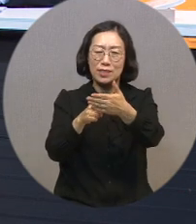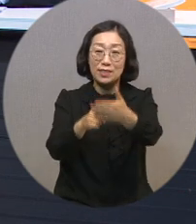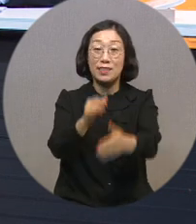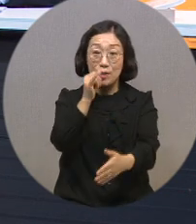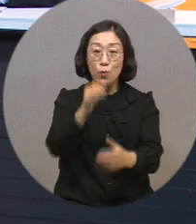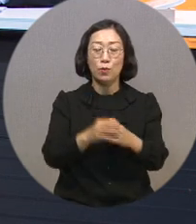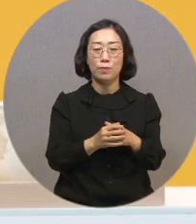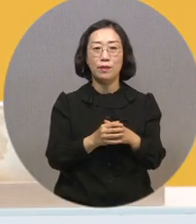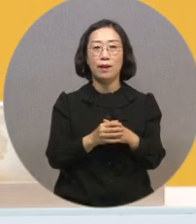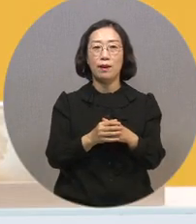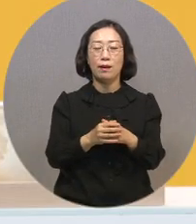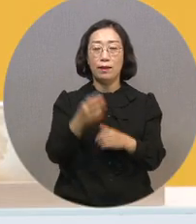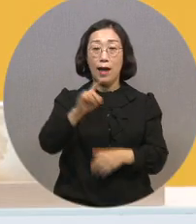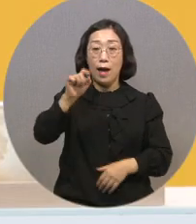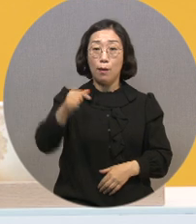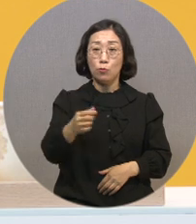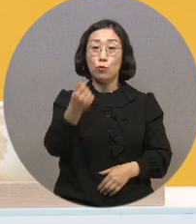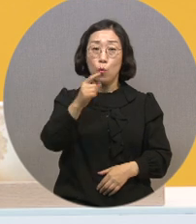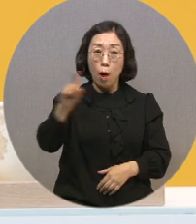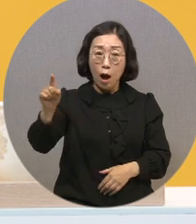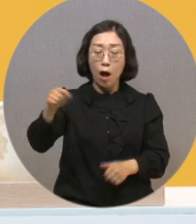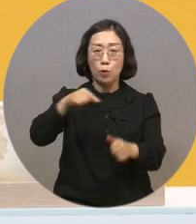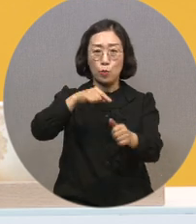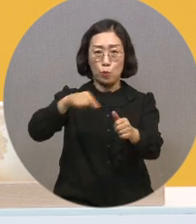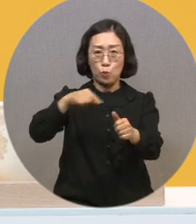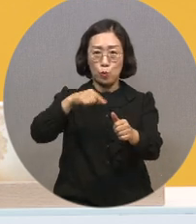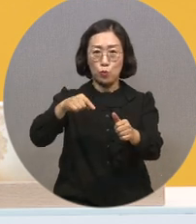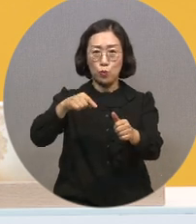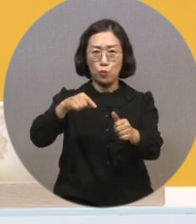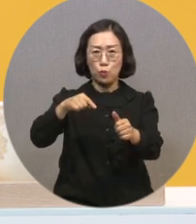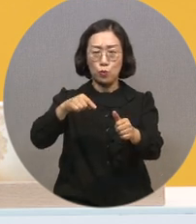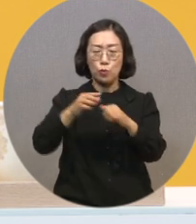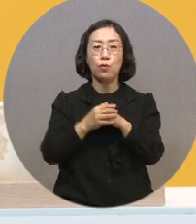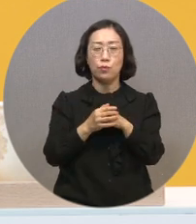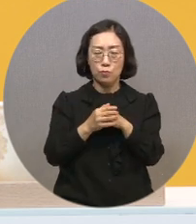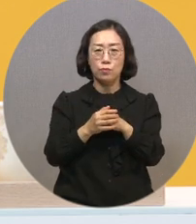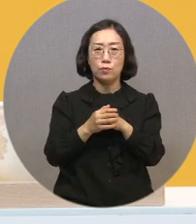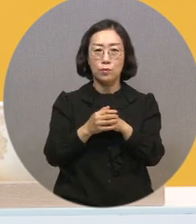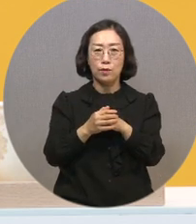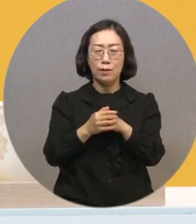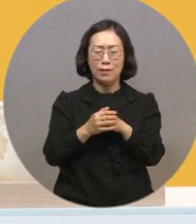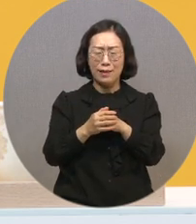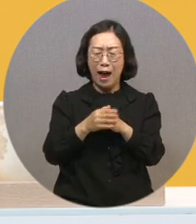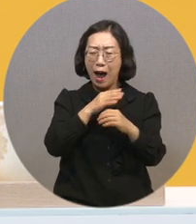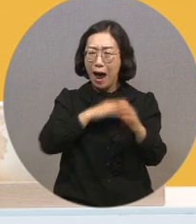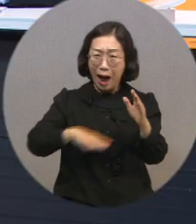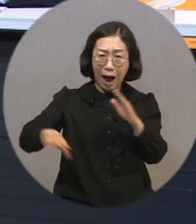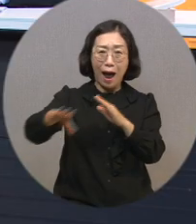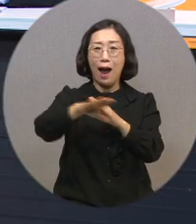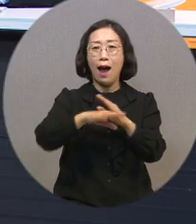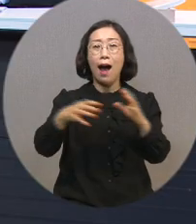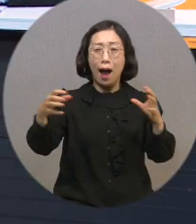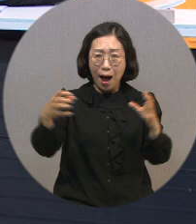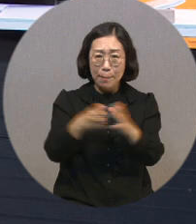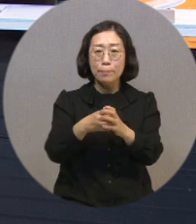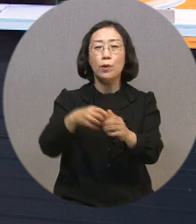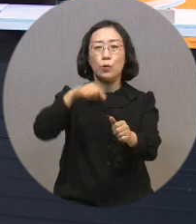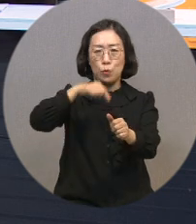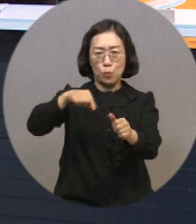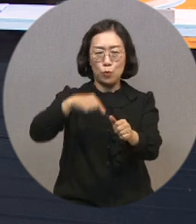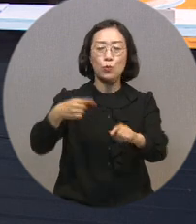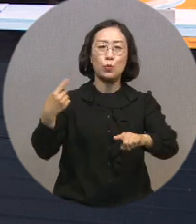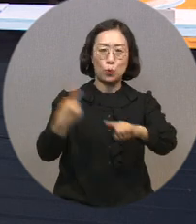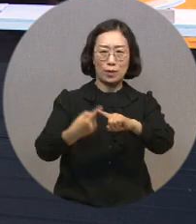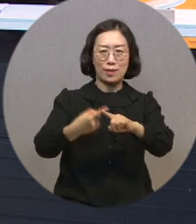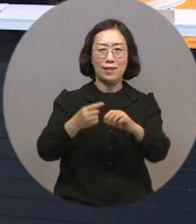다문화 교육은 다문화 교육이라기보다는 이제 우리 교육이다. 예. 함께 가야 한다. 라는